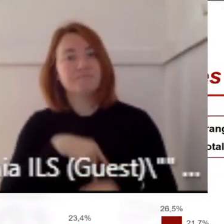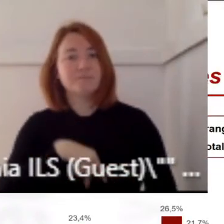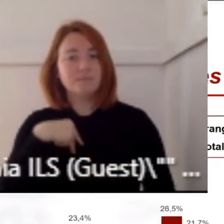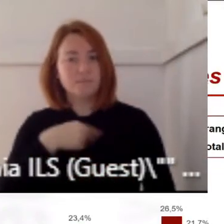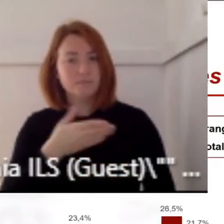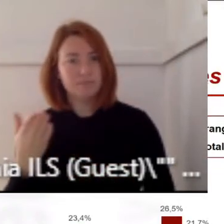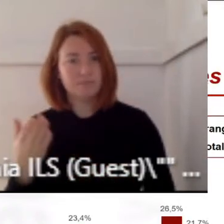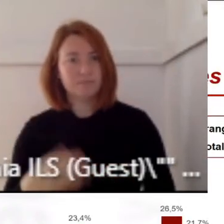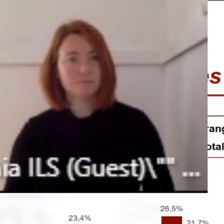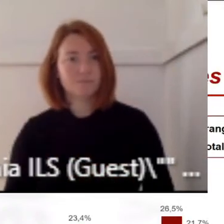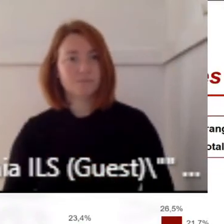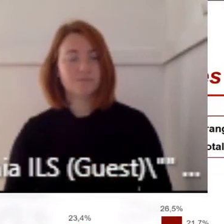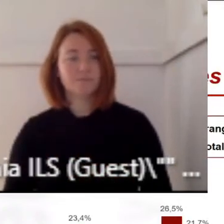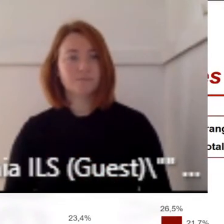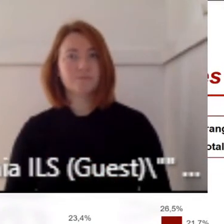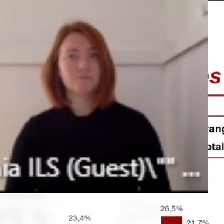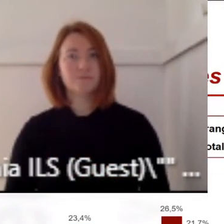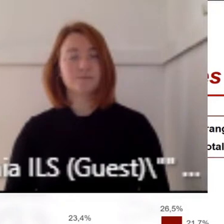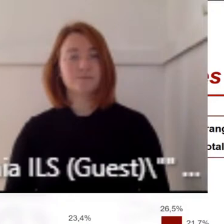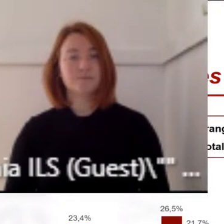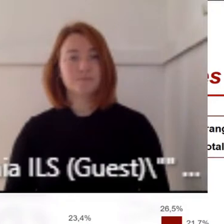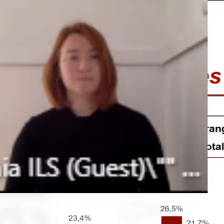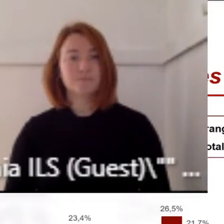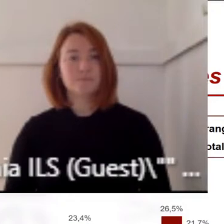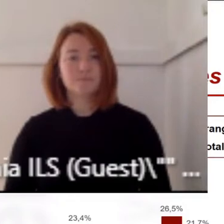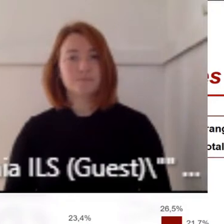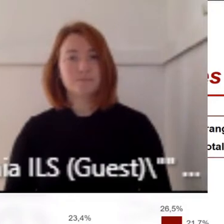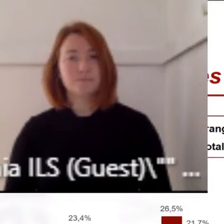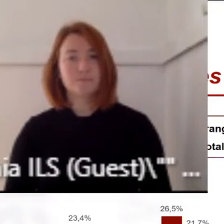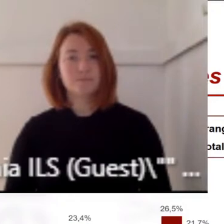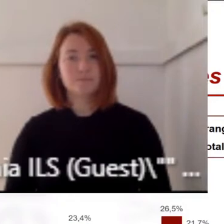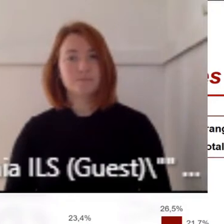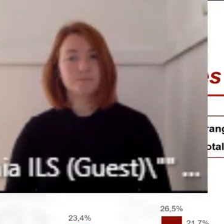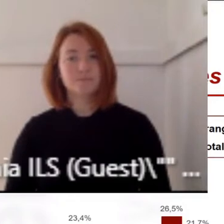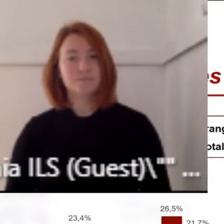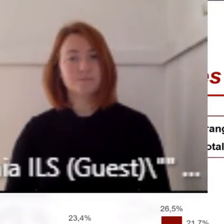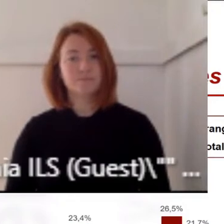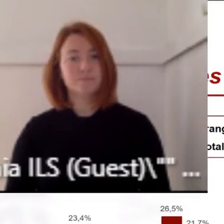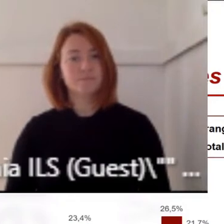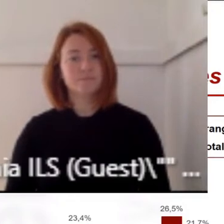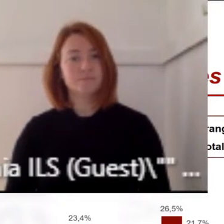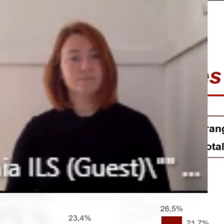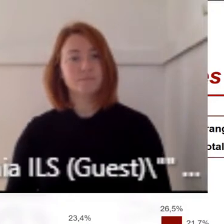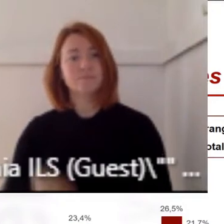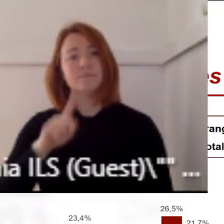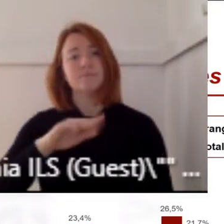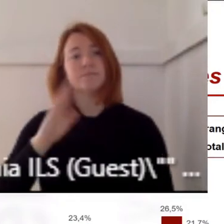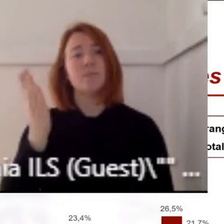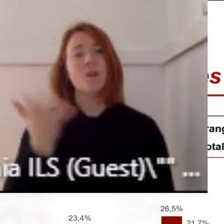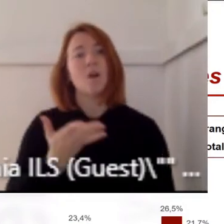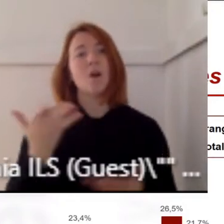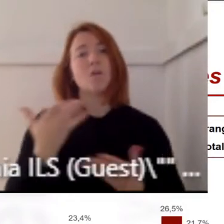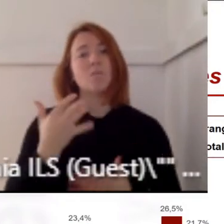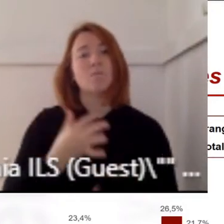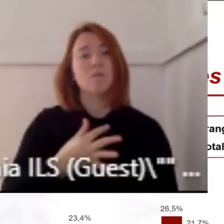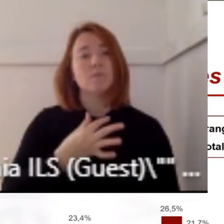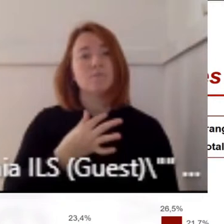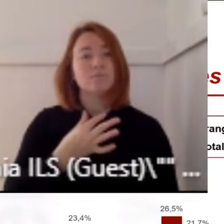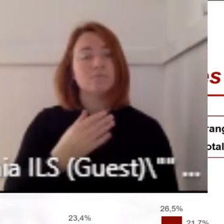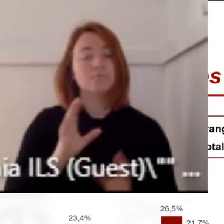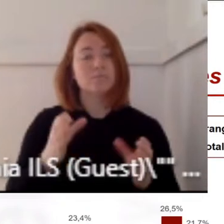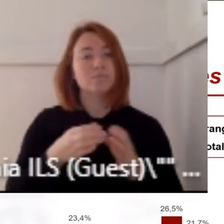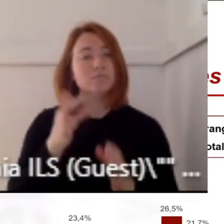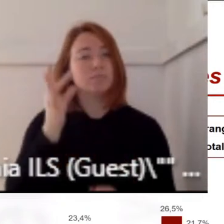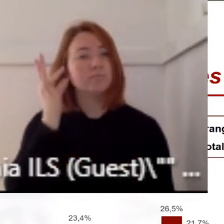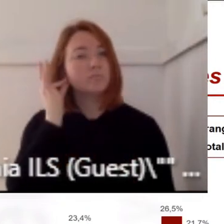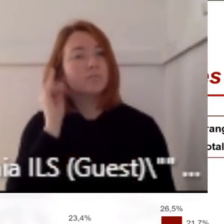l'evolució. També sabem que els efectes de la crisi han estat més greus en els col·lectius de dones socialment més vulnerabilitzats